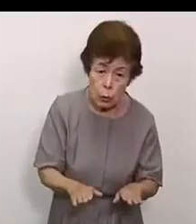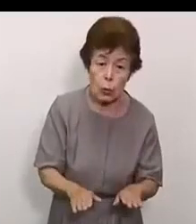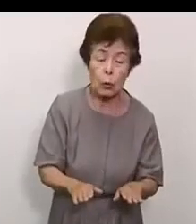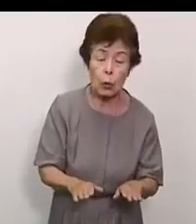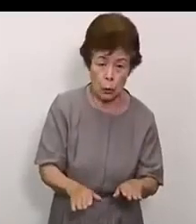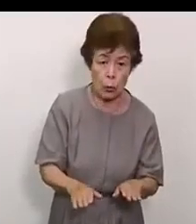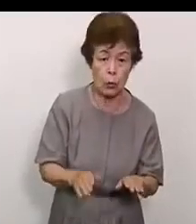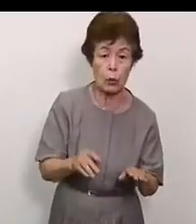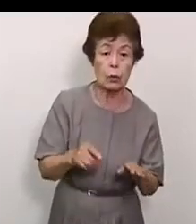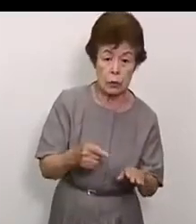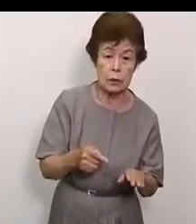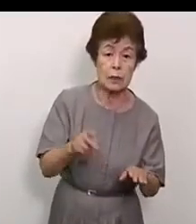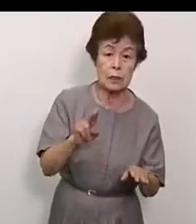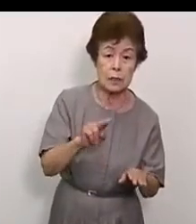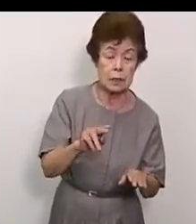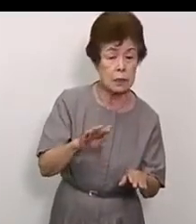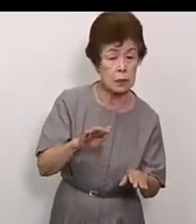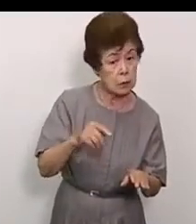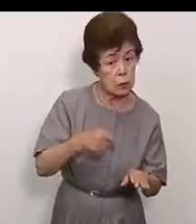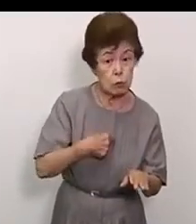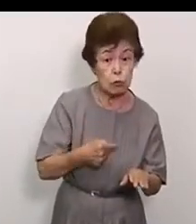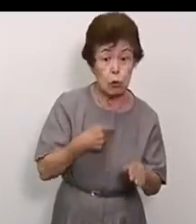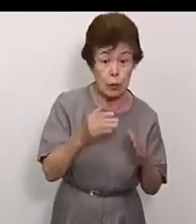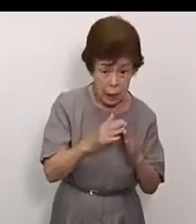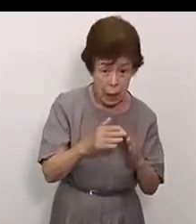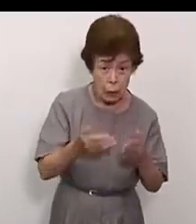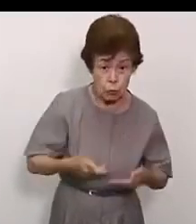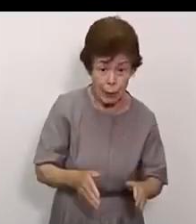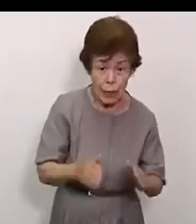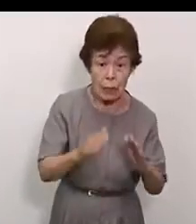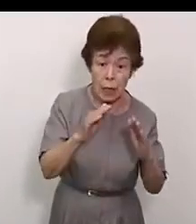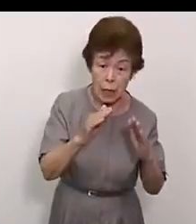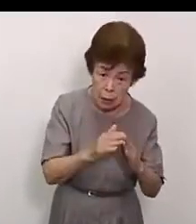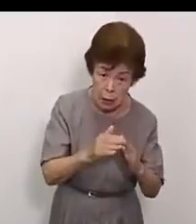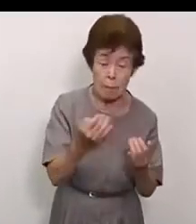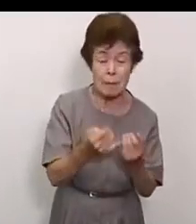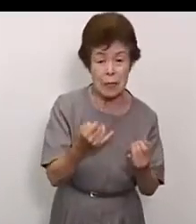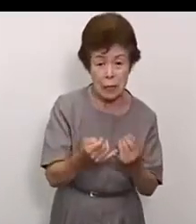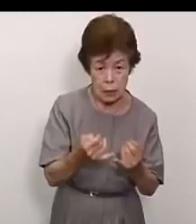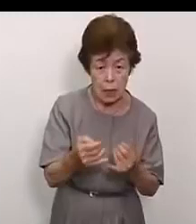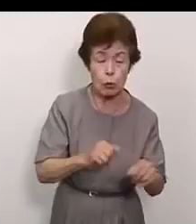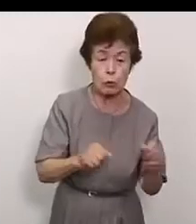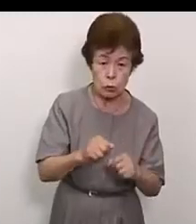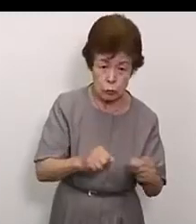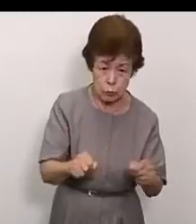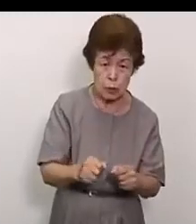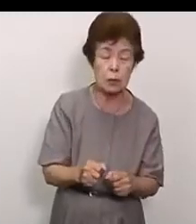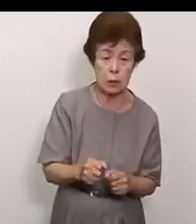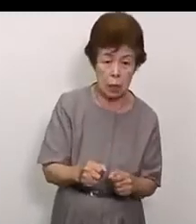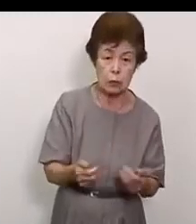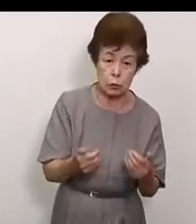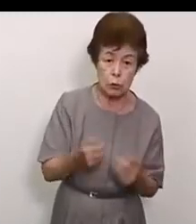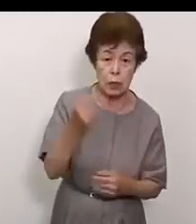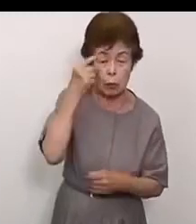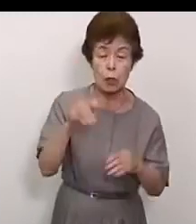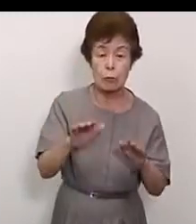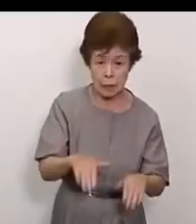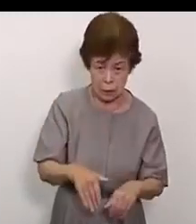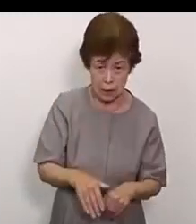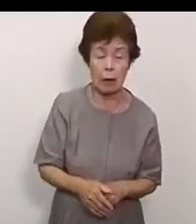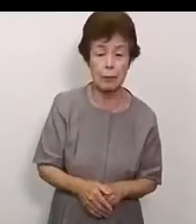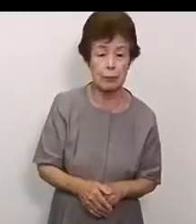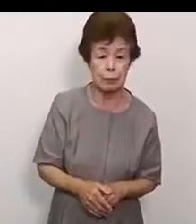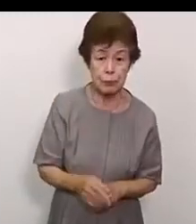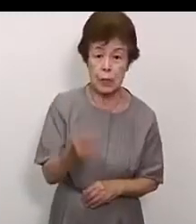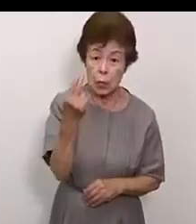取り組みをもっともっと支援する必要があるんじゃないかなと。居場所作りをですね、 都が居